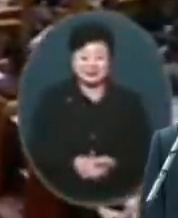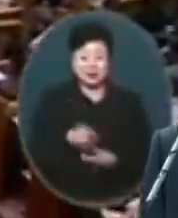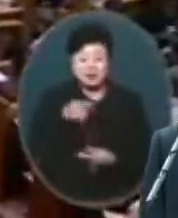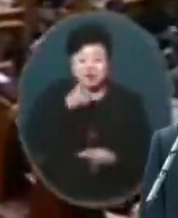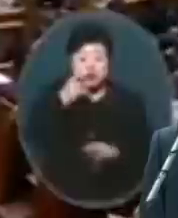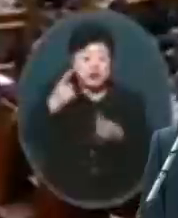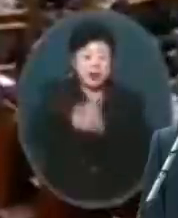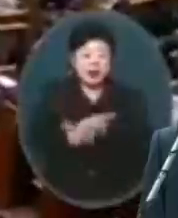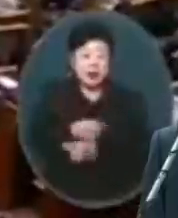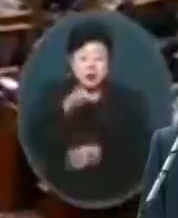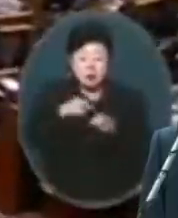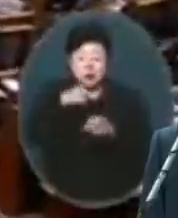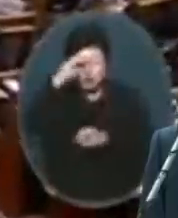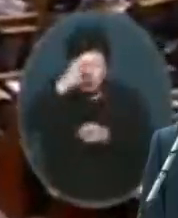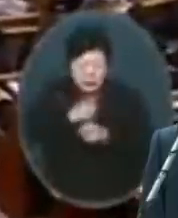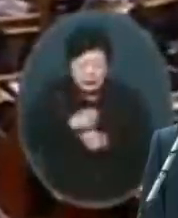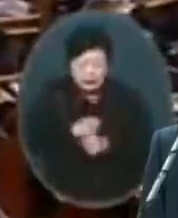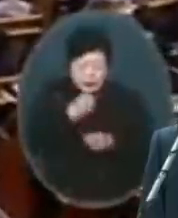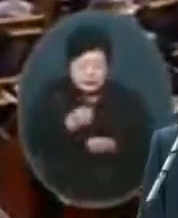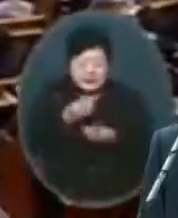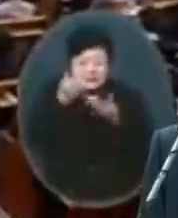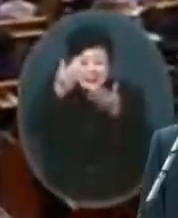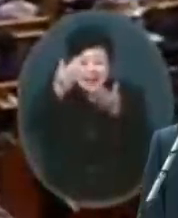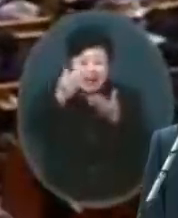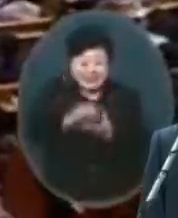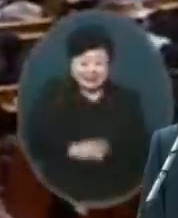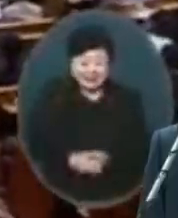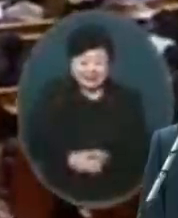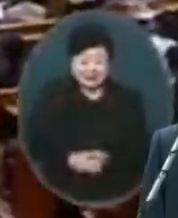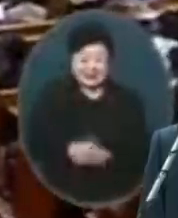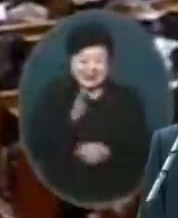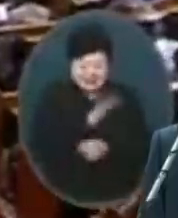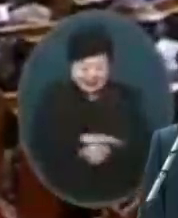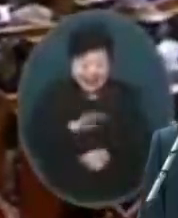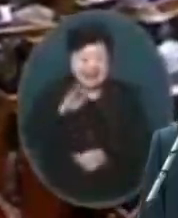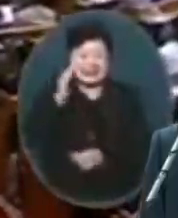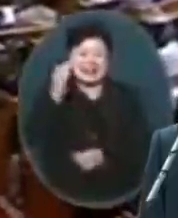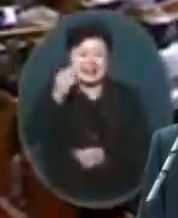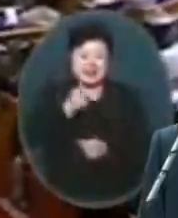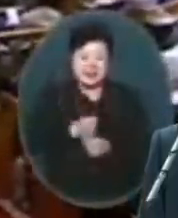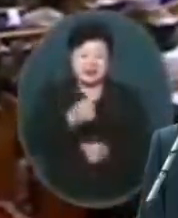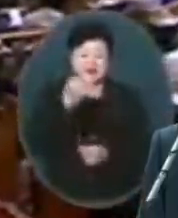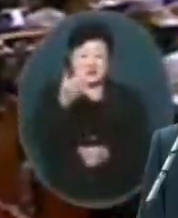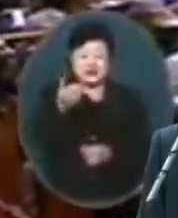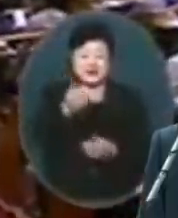물을 변해서 포도주로 만들어서 그 잔치가 잘 되기를